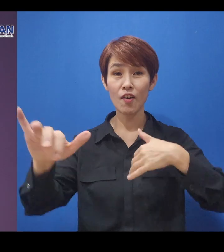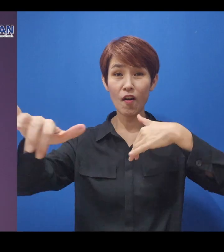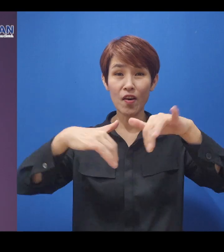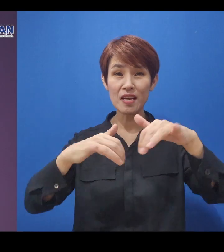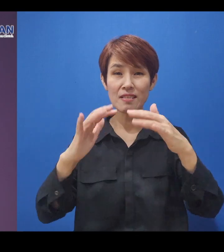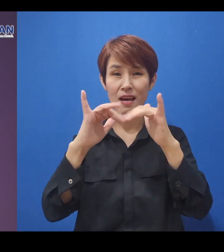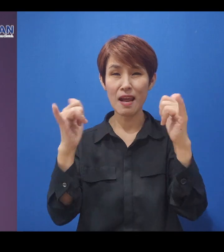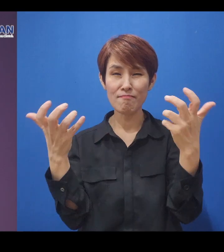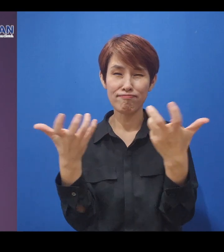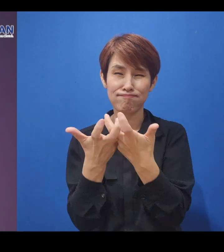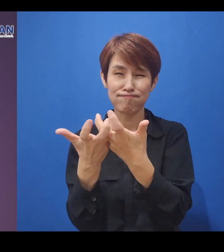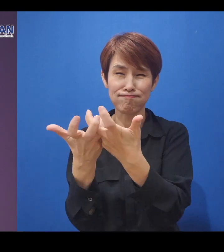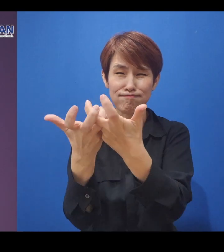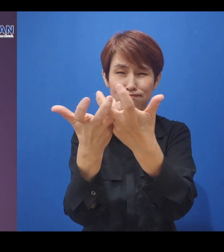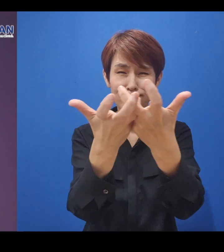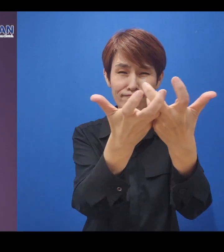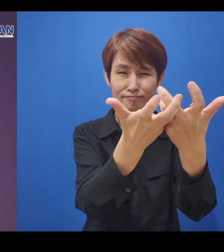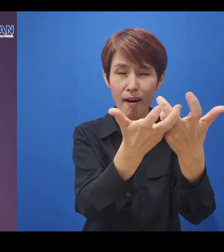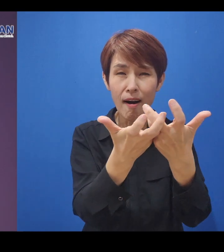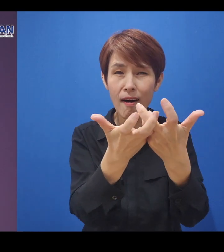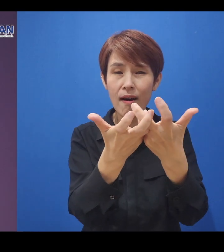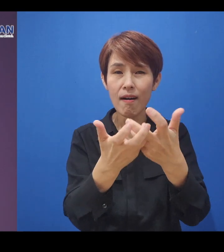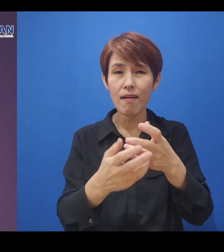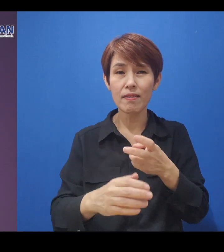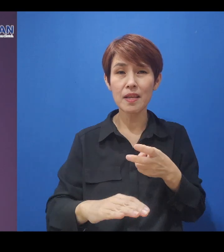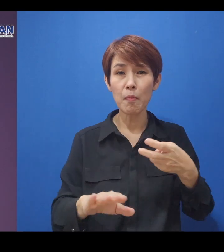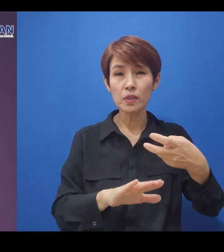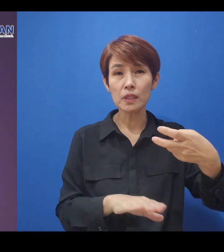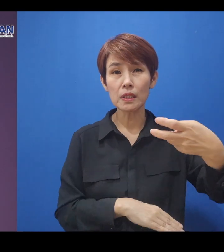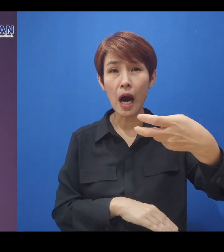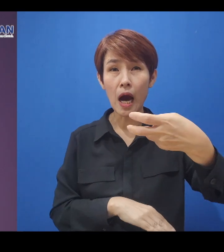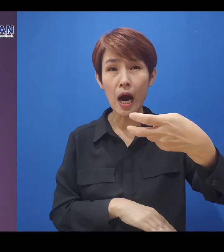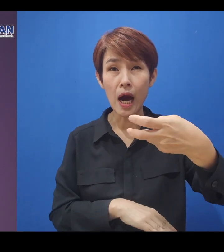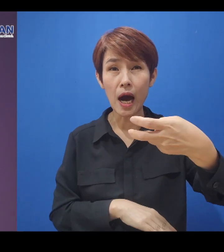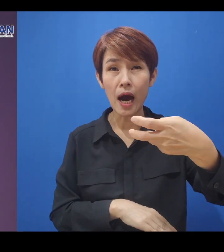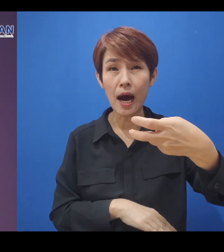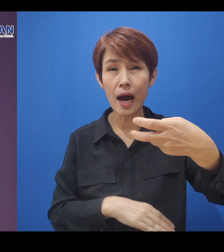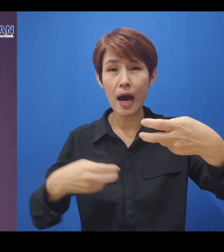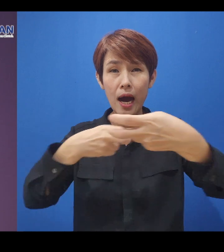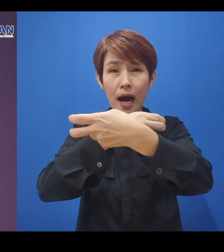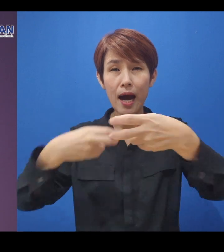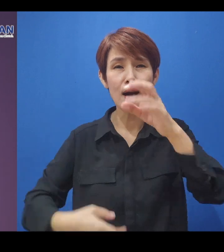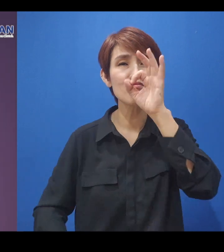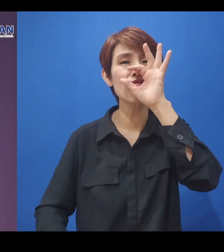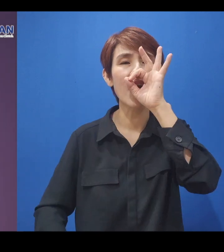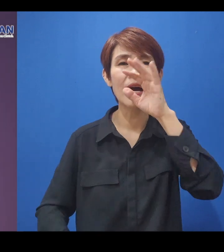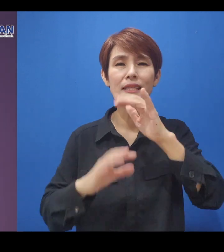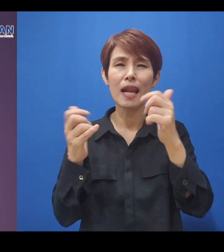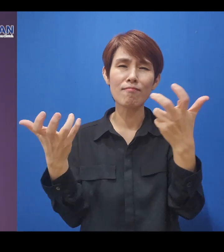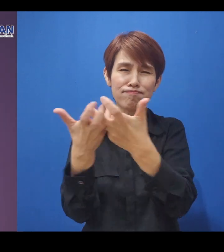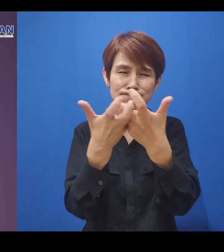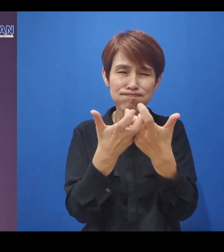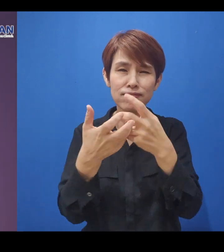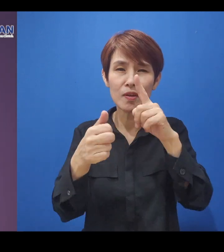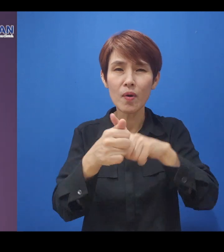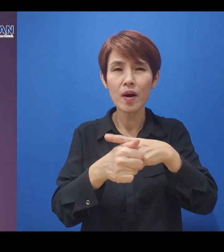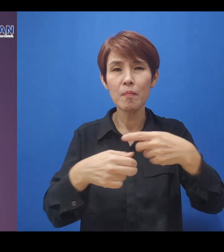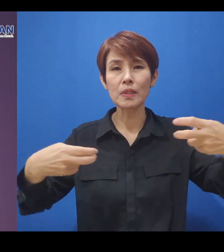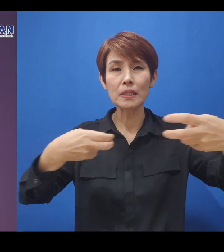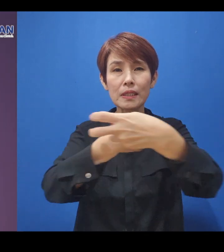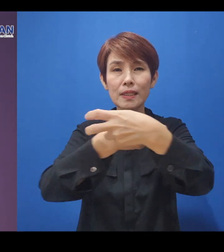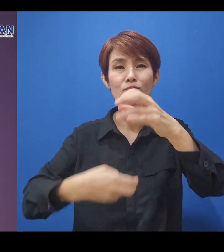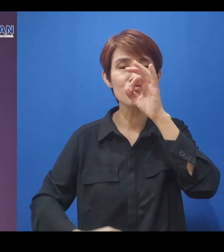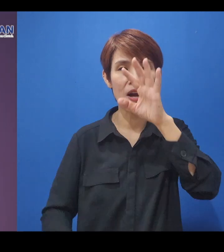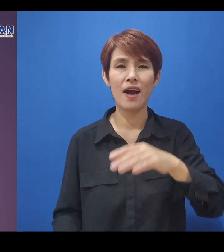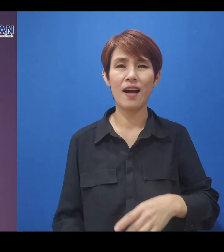찼는데 버스가 가지도 못하고 오지도 못하고 서 있어요. 어떻게 올라갔는지 모르겠는데